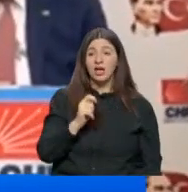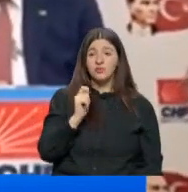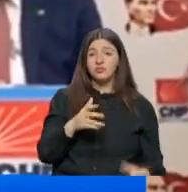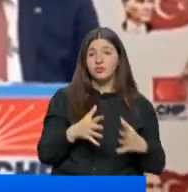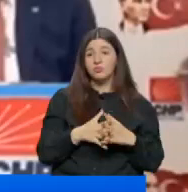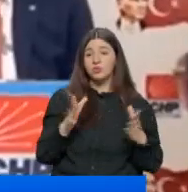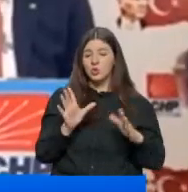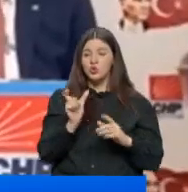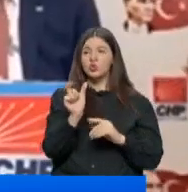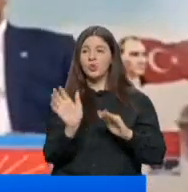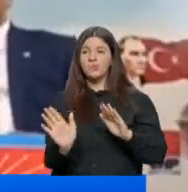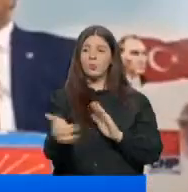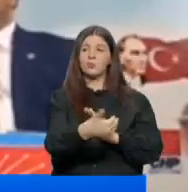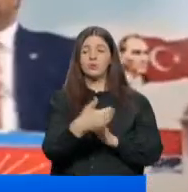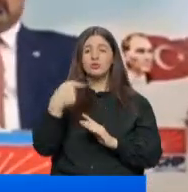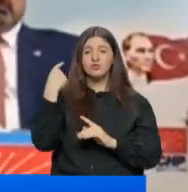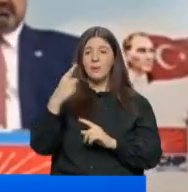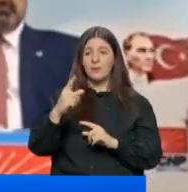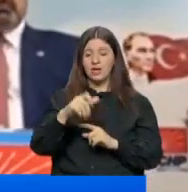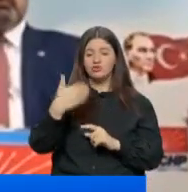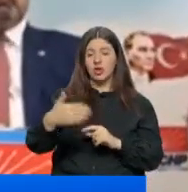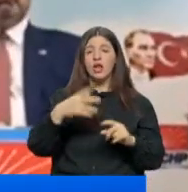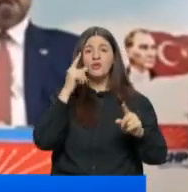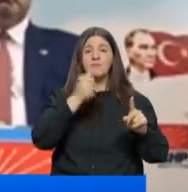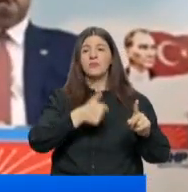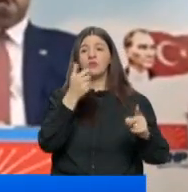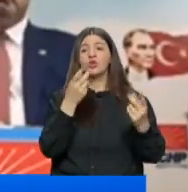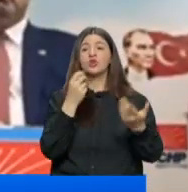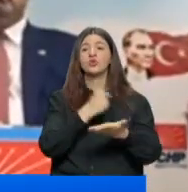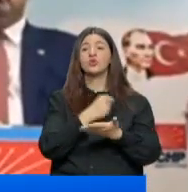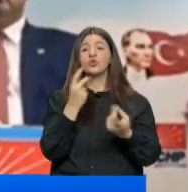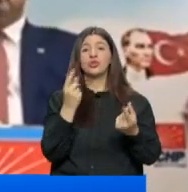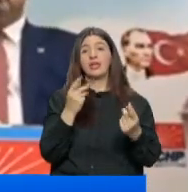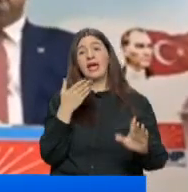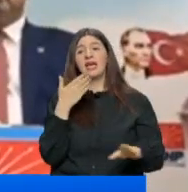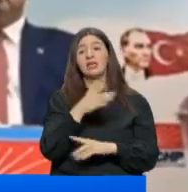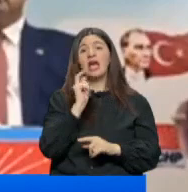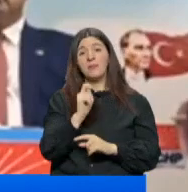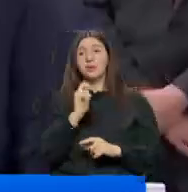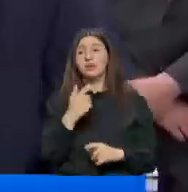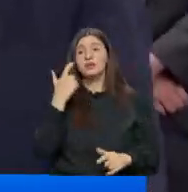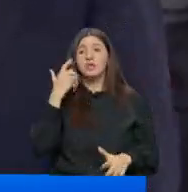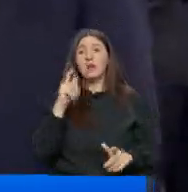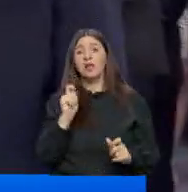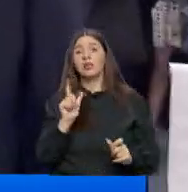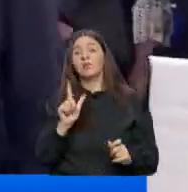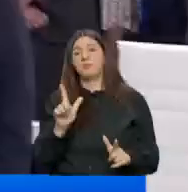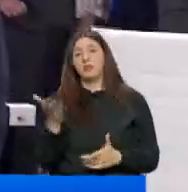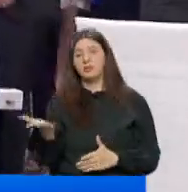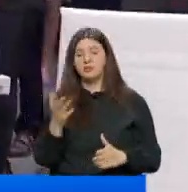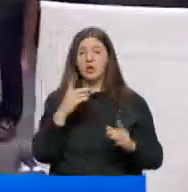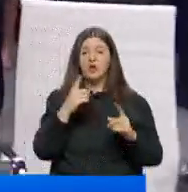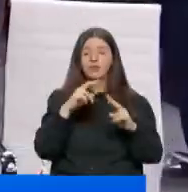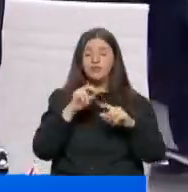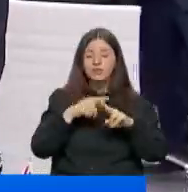büyük U-dönüş düşünüldüğünde gelecek ay Mitsotakis'in düğününe kirvelik yaparsa şaşırmamak lazım. NATO zirvesi öncesi